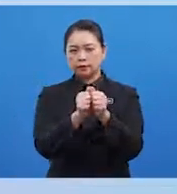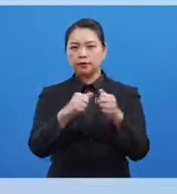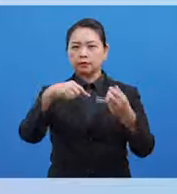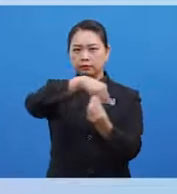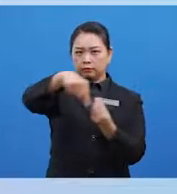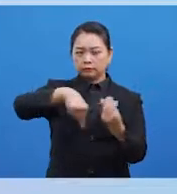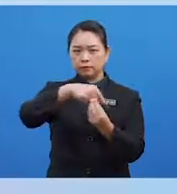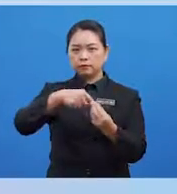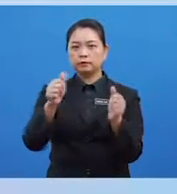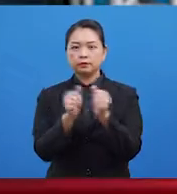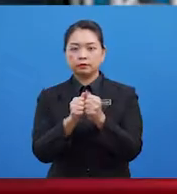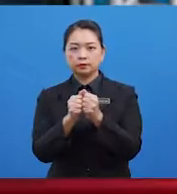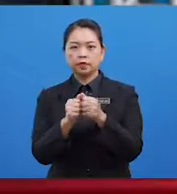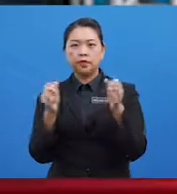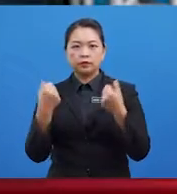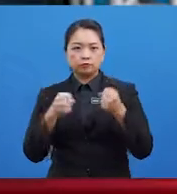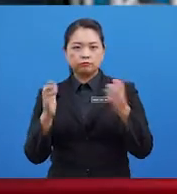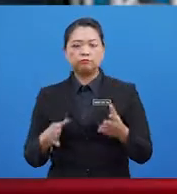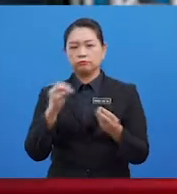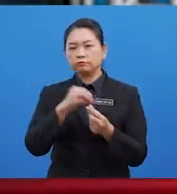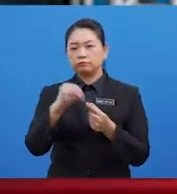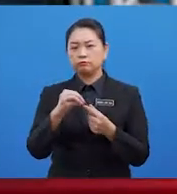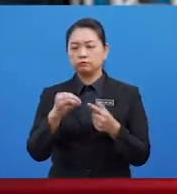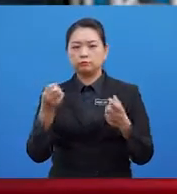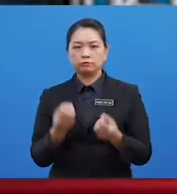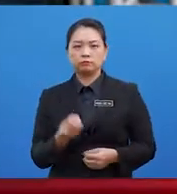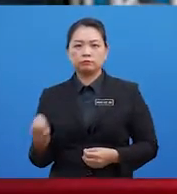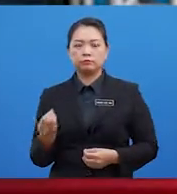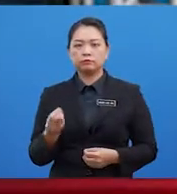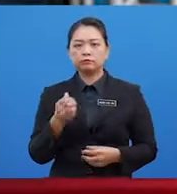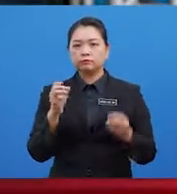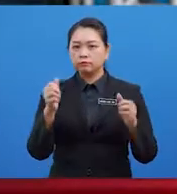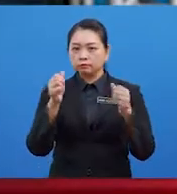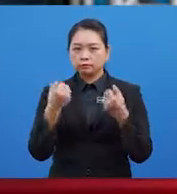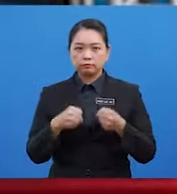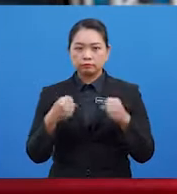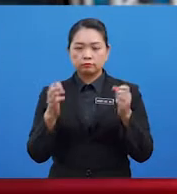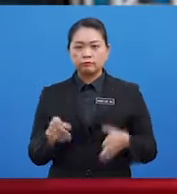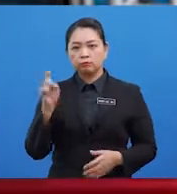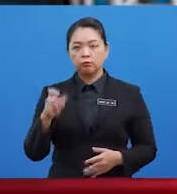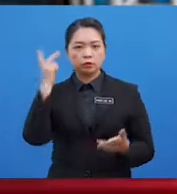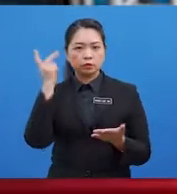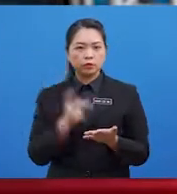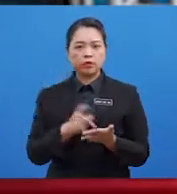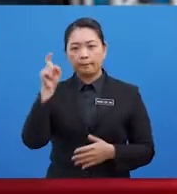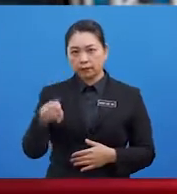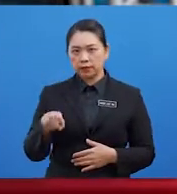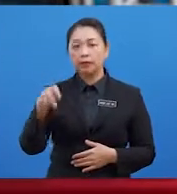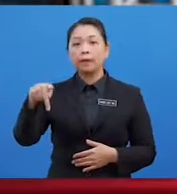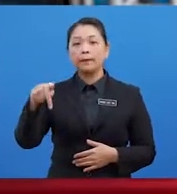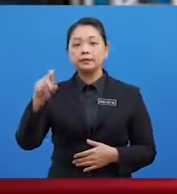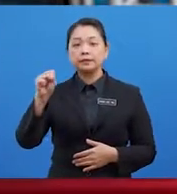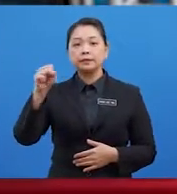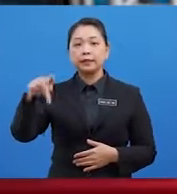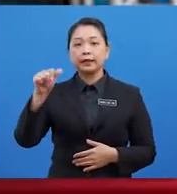atau perubahan objek Atlet-atlet perlu mengenalpasti Kehendak sparsial dan temporal Dan perlu